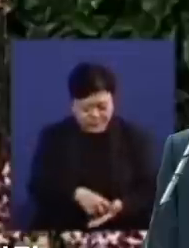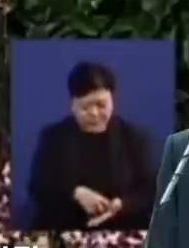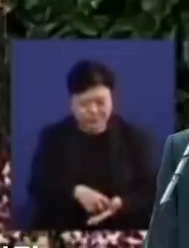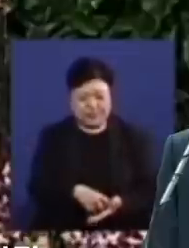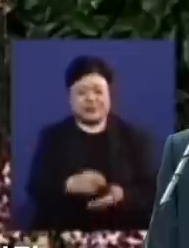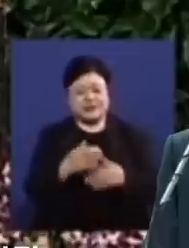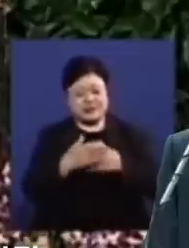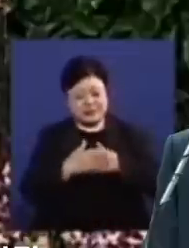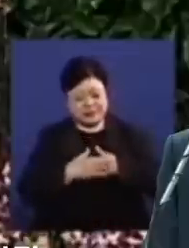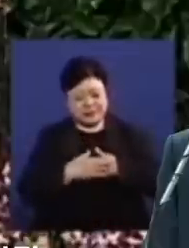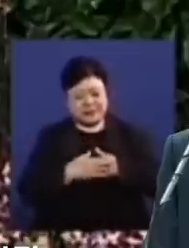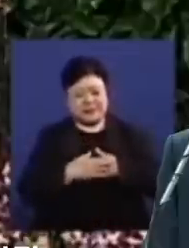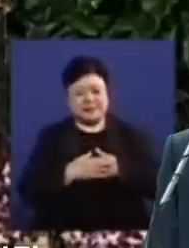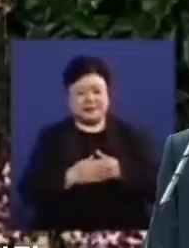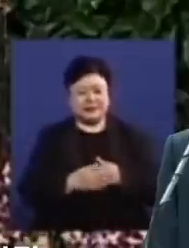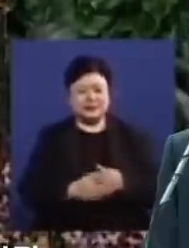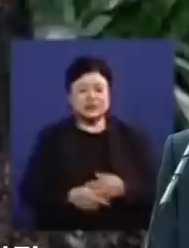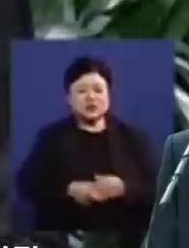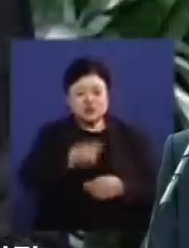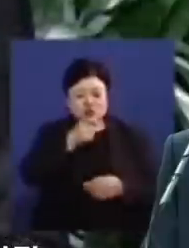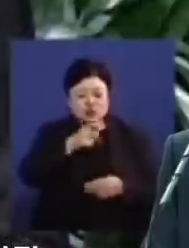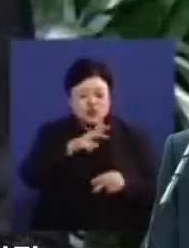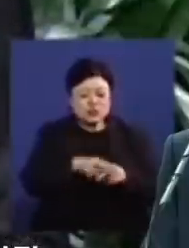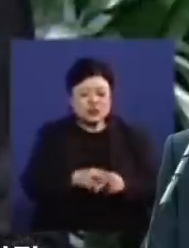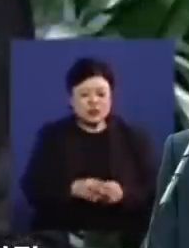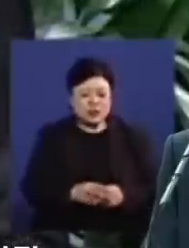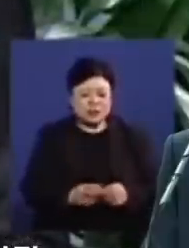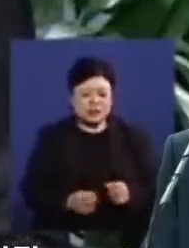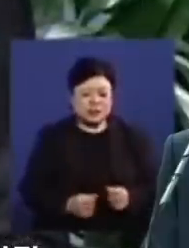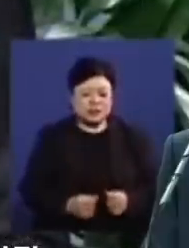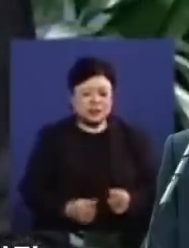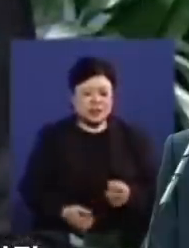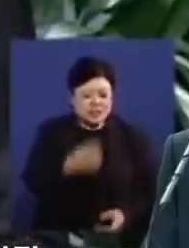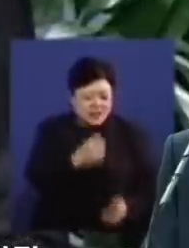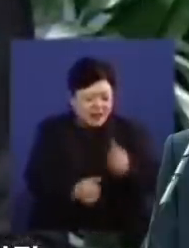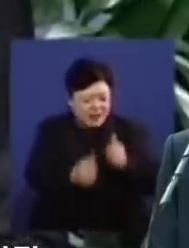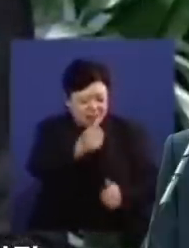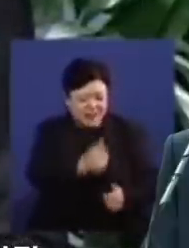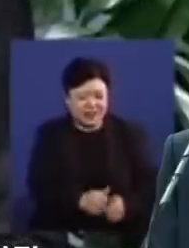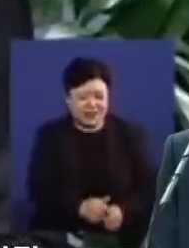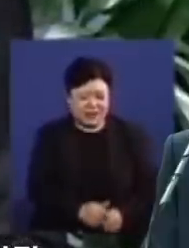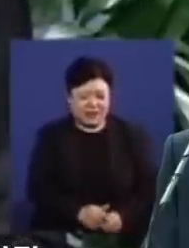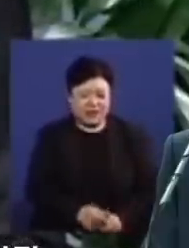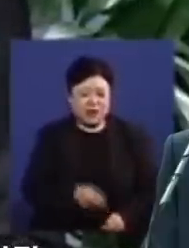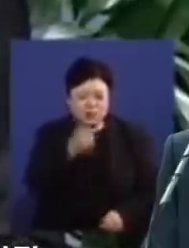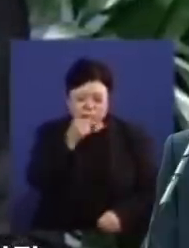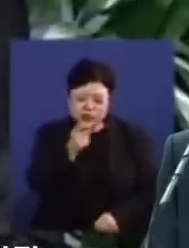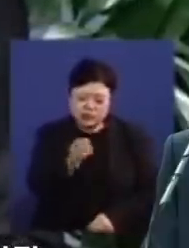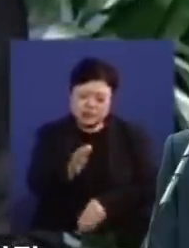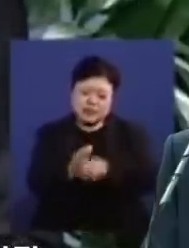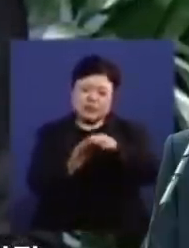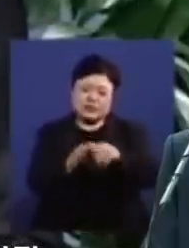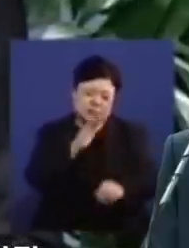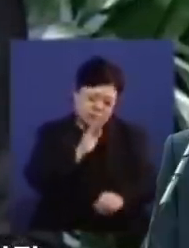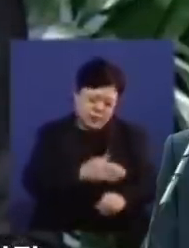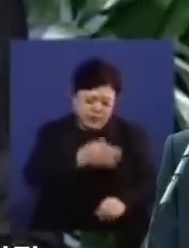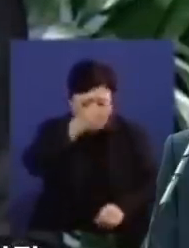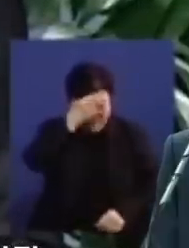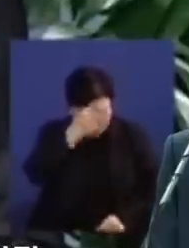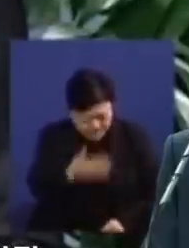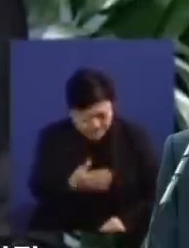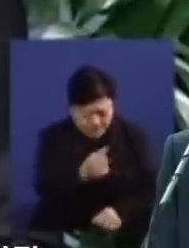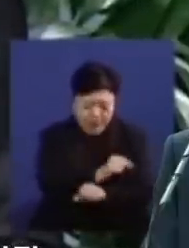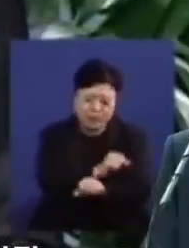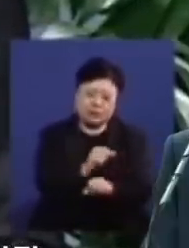임금님 우물물을 길러서 밑빠진 독에 채우지 못한 죄가 너무 많습니다. 용서해